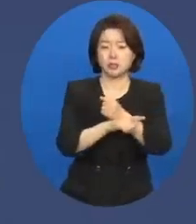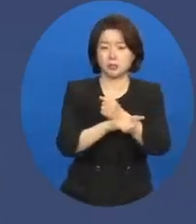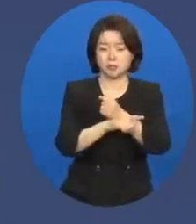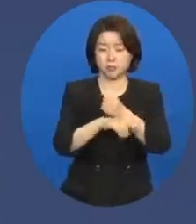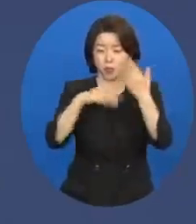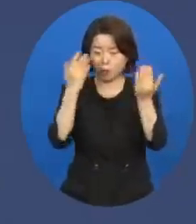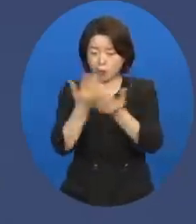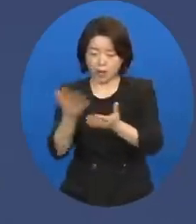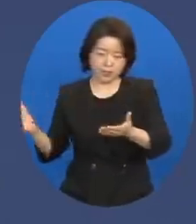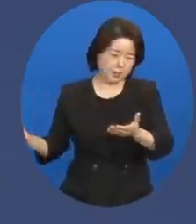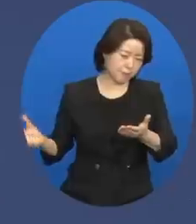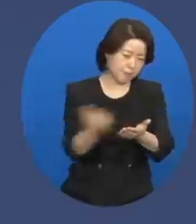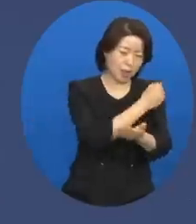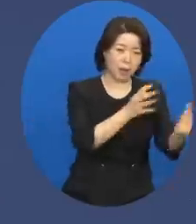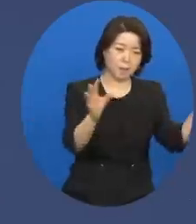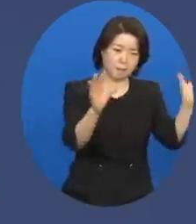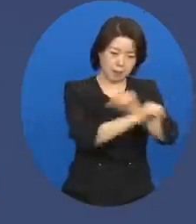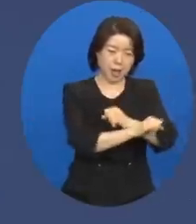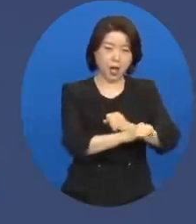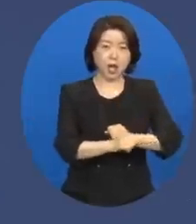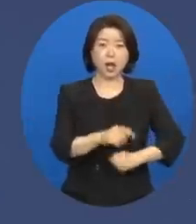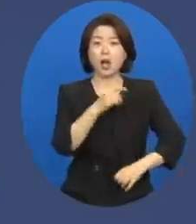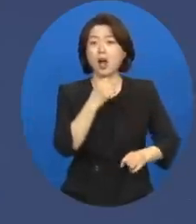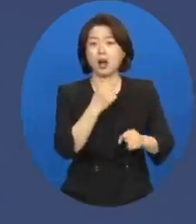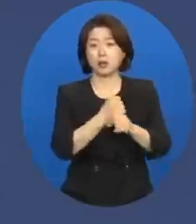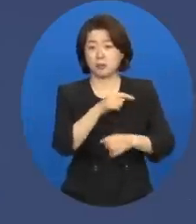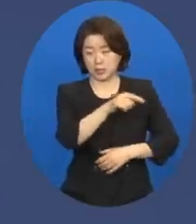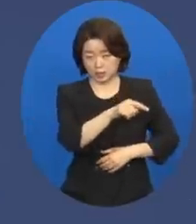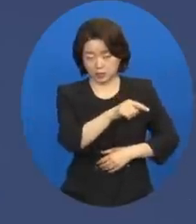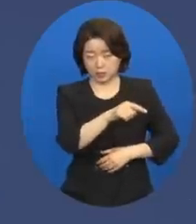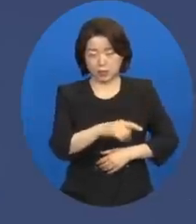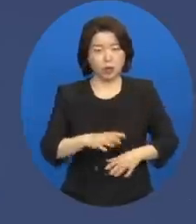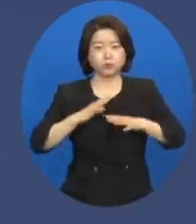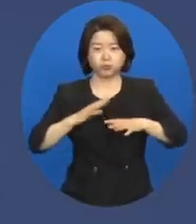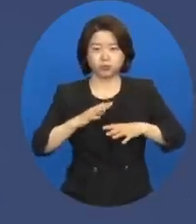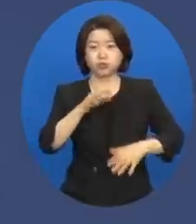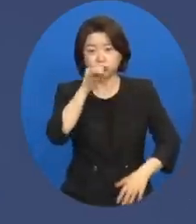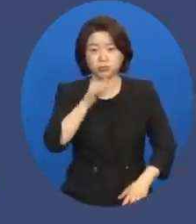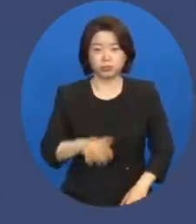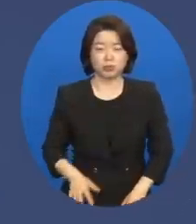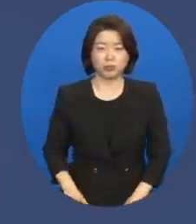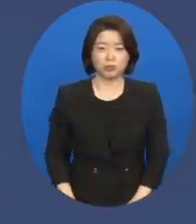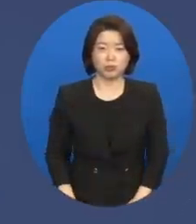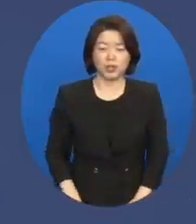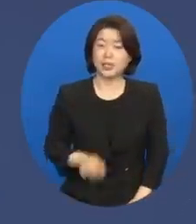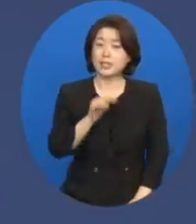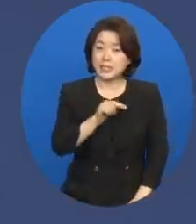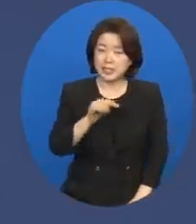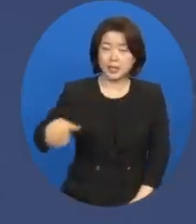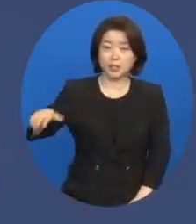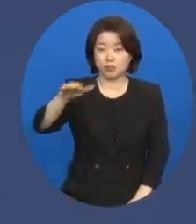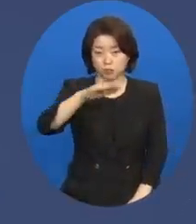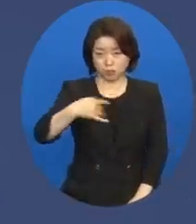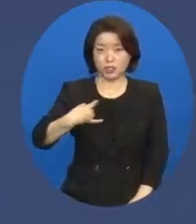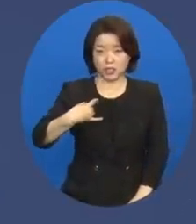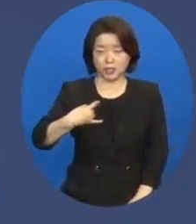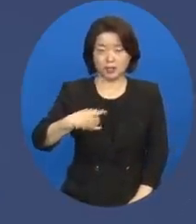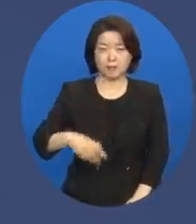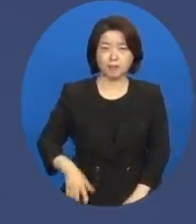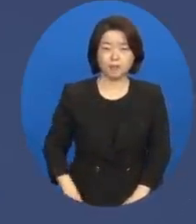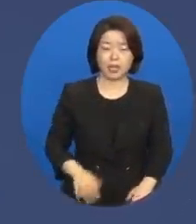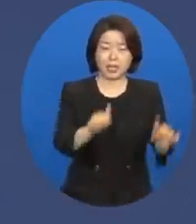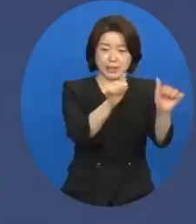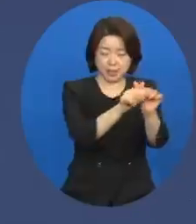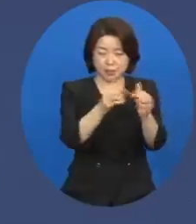완전히 지우는 무서운, 가공할 만한 능력인 것입니다. 두려움인 거예요. 그런데 이게 우리에게, 이건